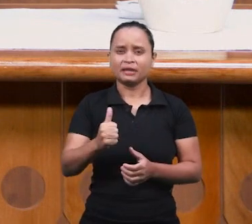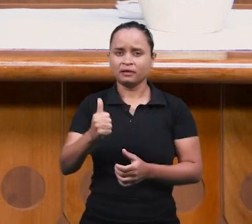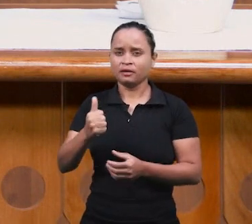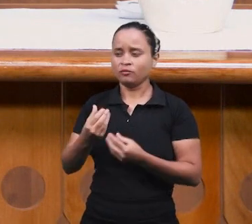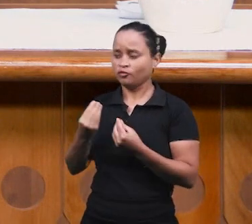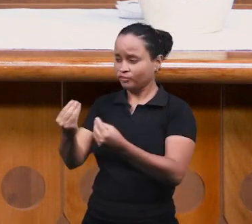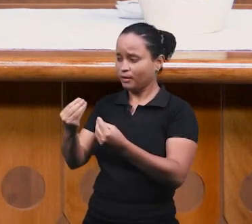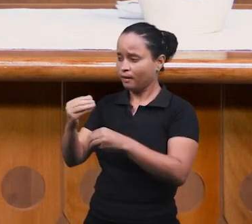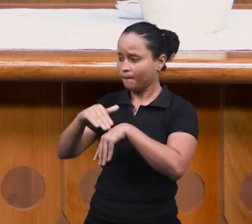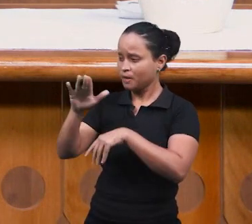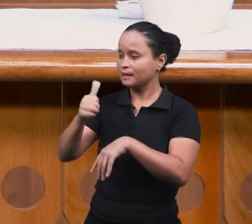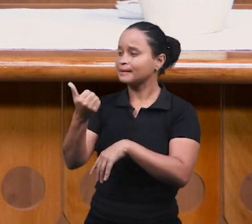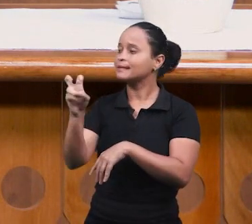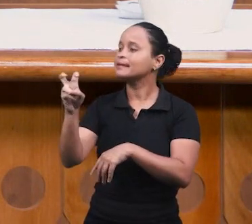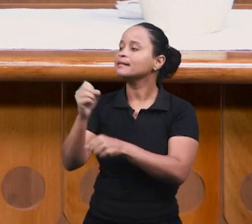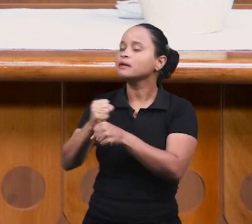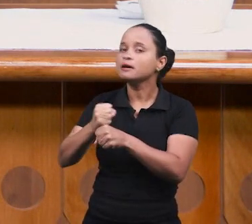années.